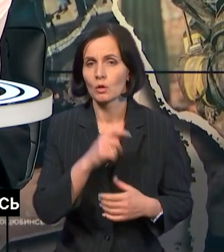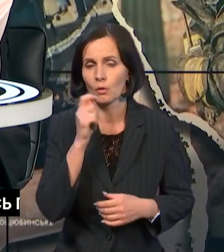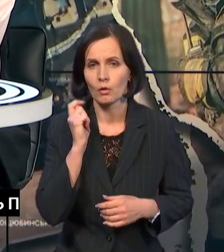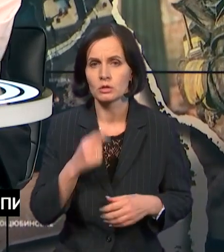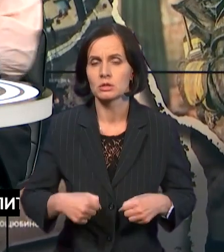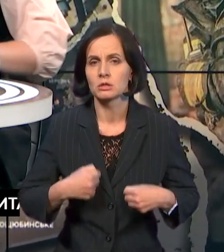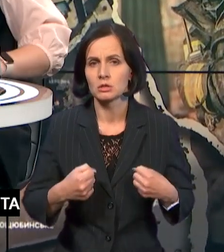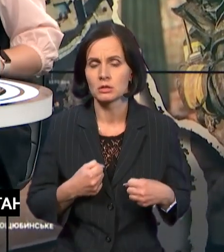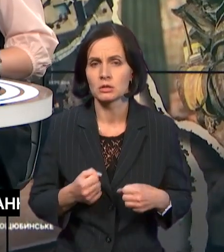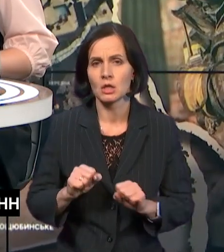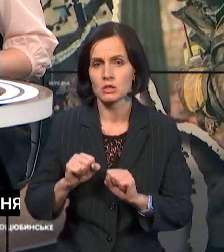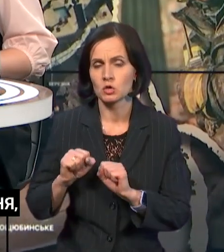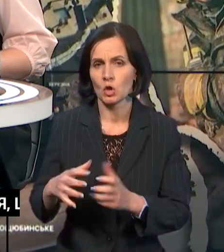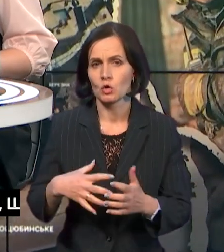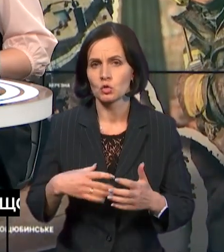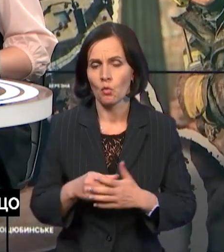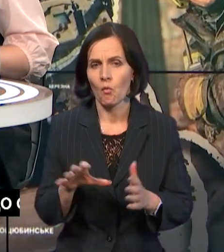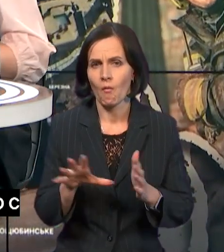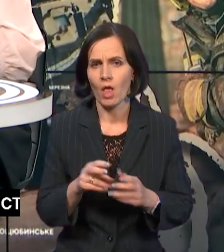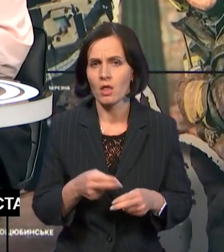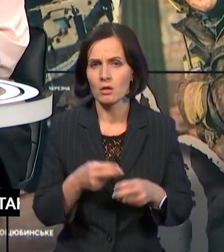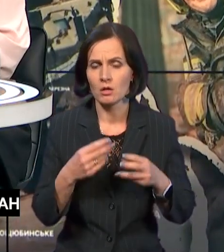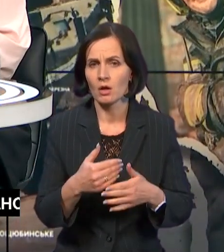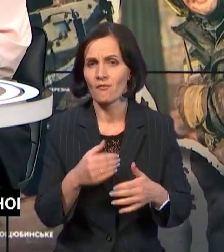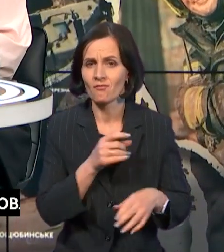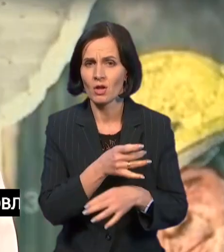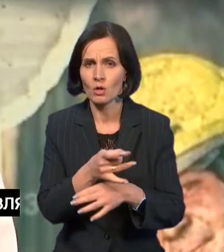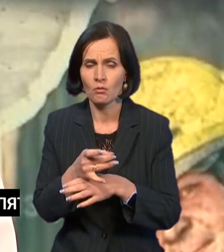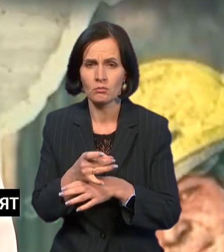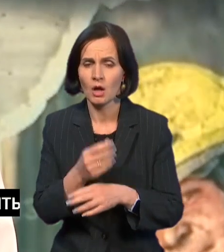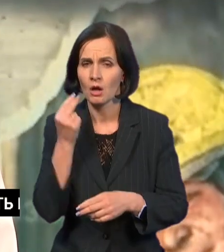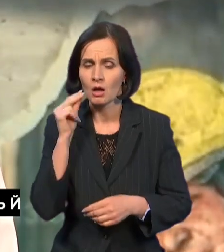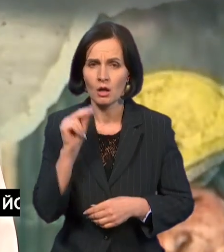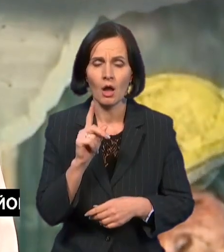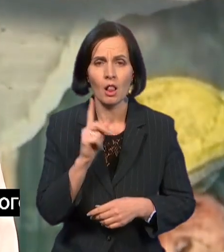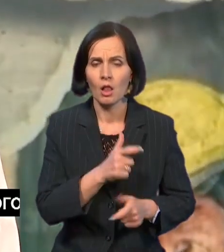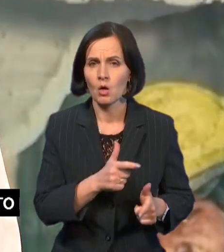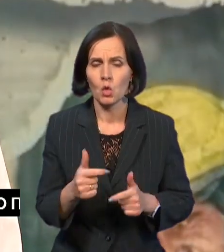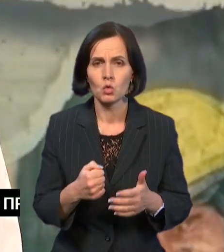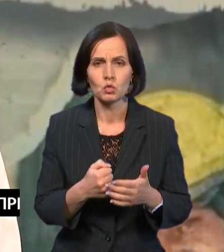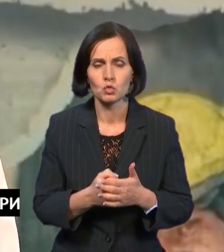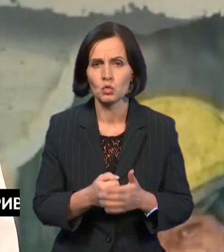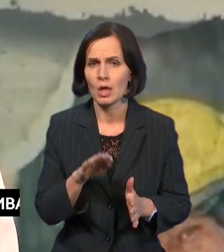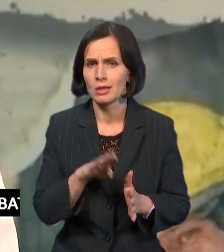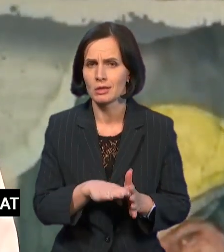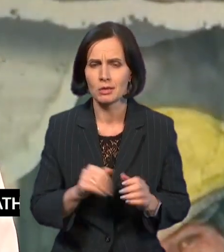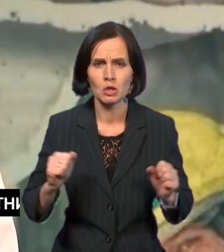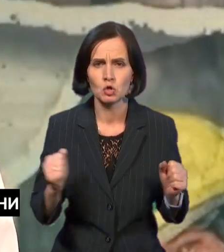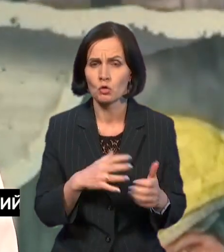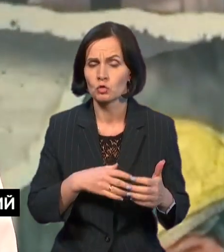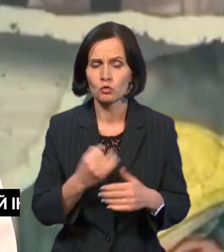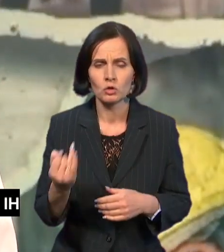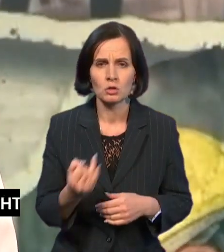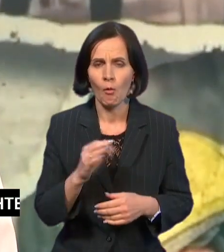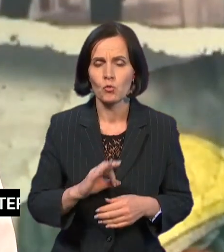Україна намагається захистити свої електростанції від обстрілів якомога краще, але готується до найгіршої зими у своїй